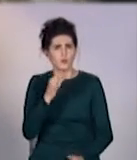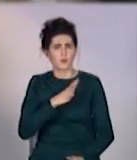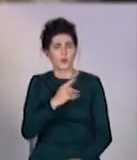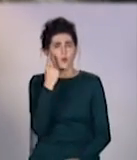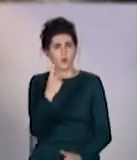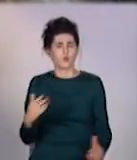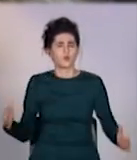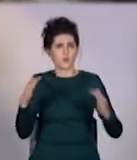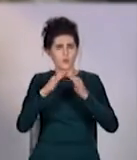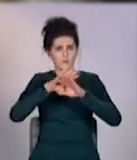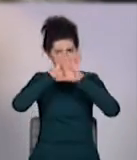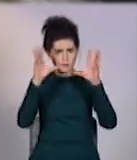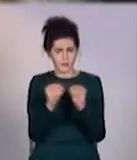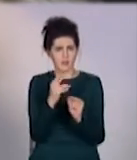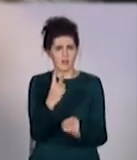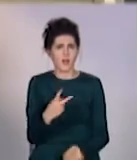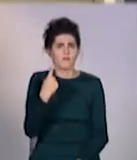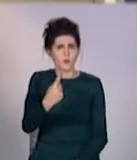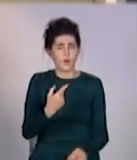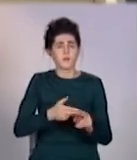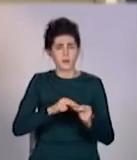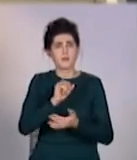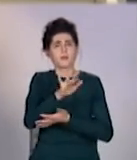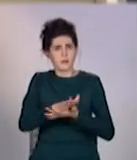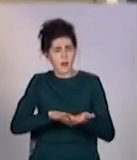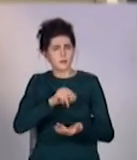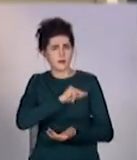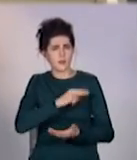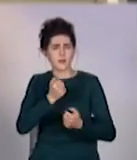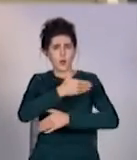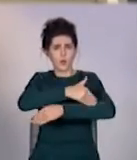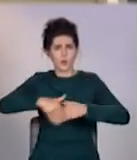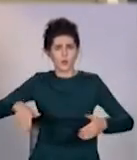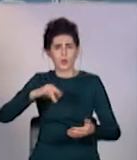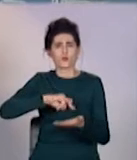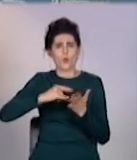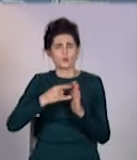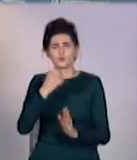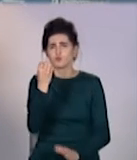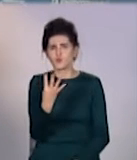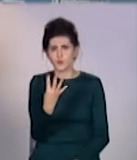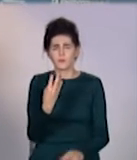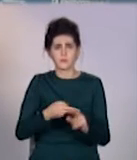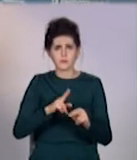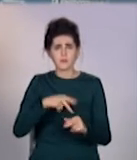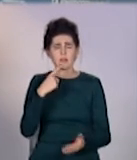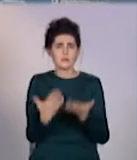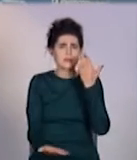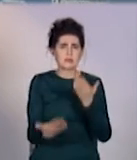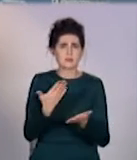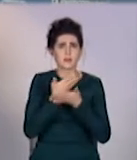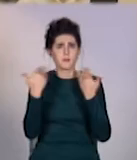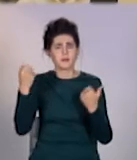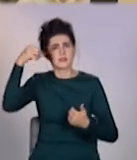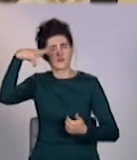одним дахом. Розподільча компанія й далі працює на вулиці Толстого, 14. Тож, наприклад, якщо немає